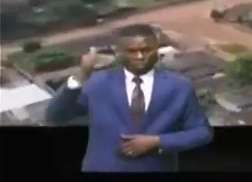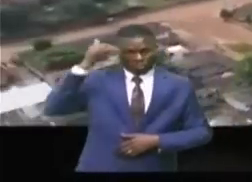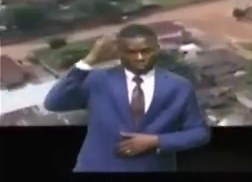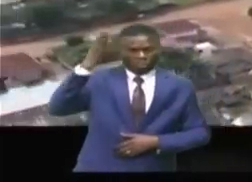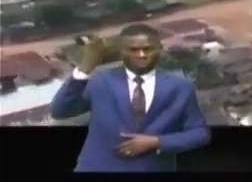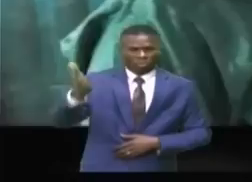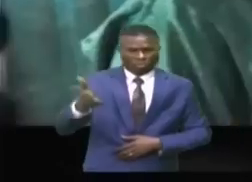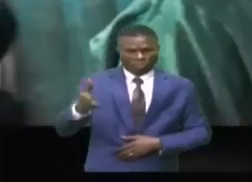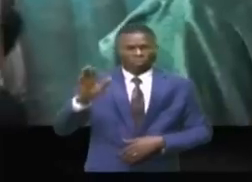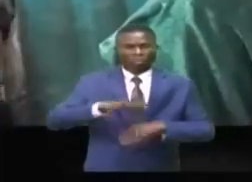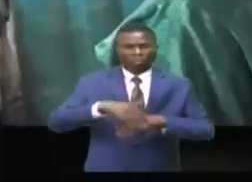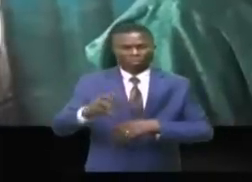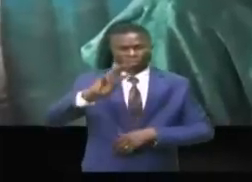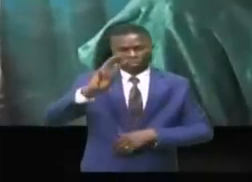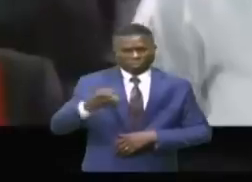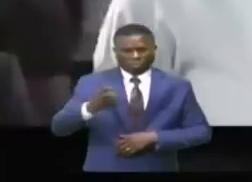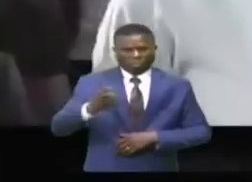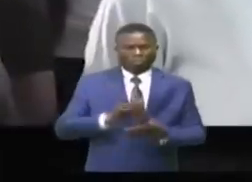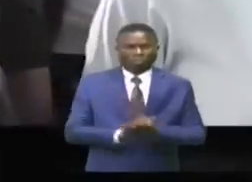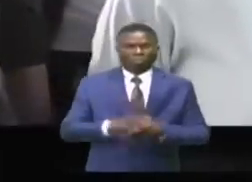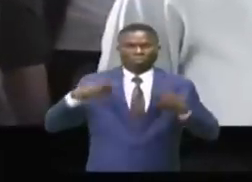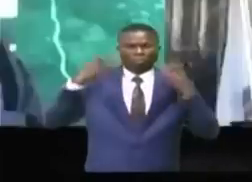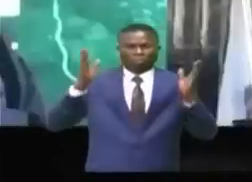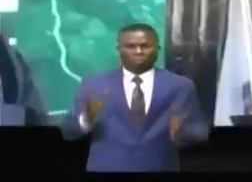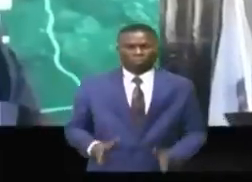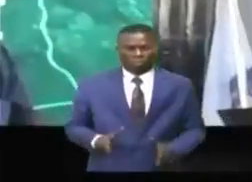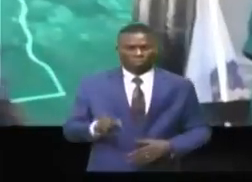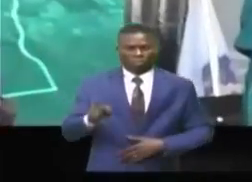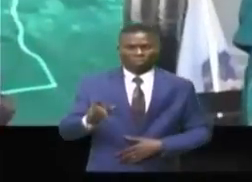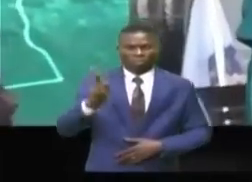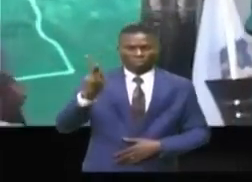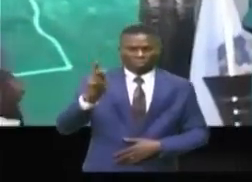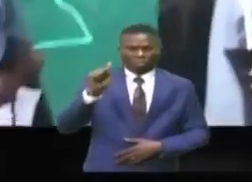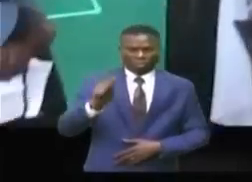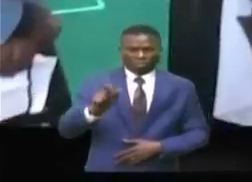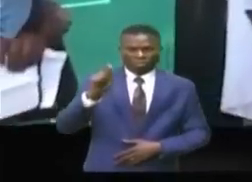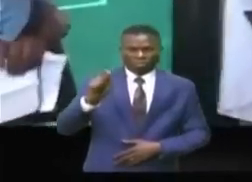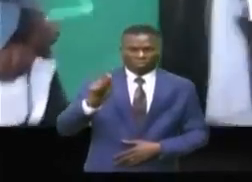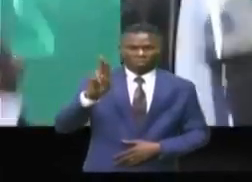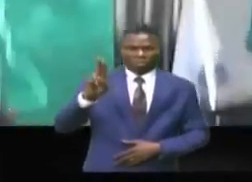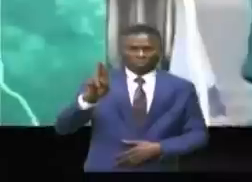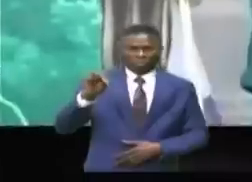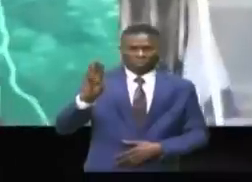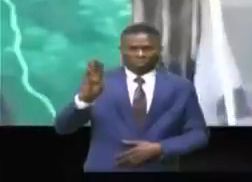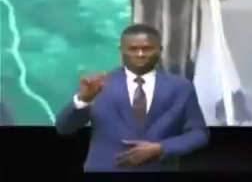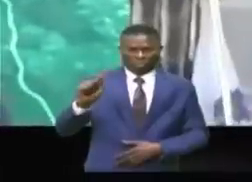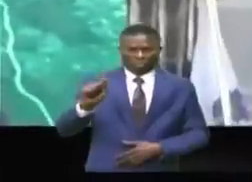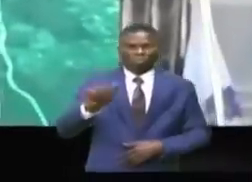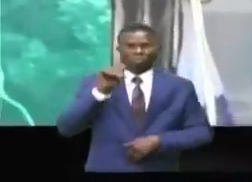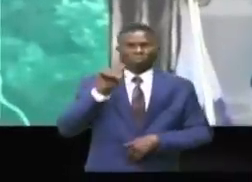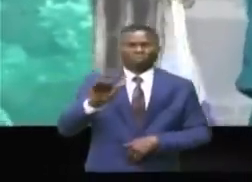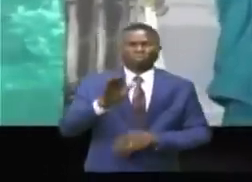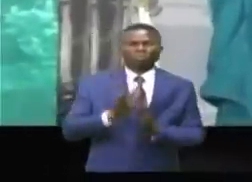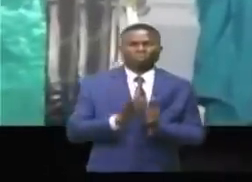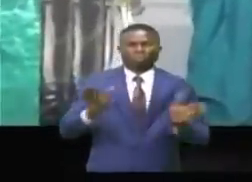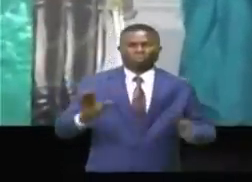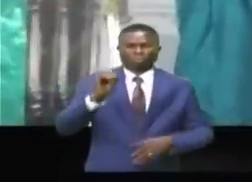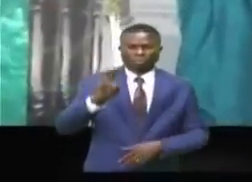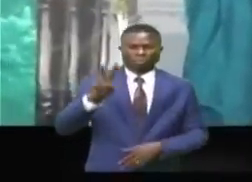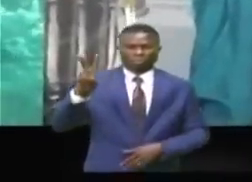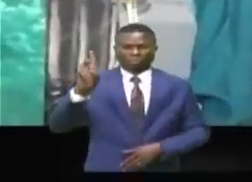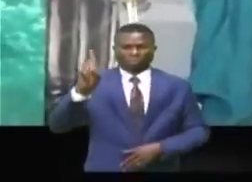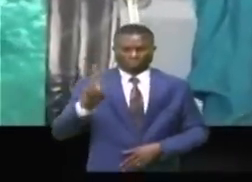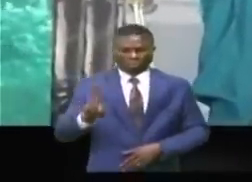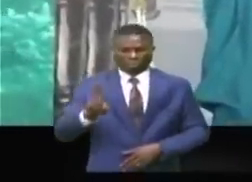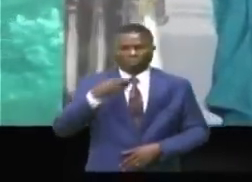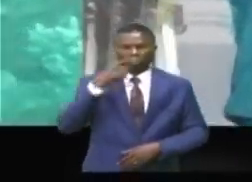l'Équateur. Enfin, le pasteur Cléophas Katumba, directeur général de l'OVDA, a exposé sur